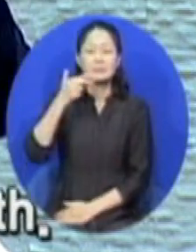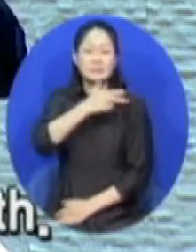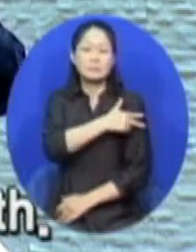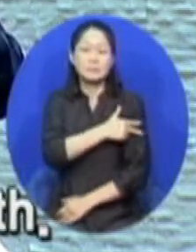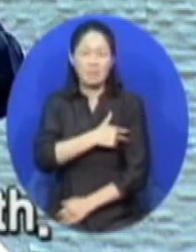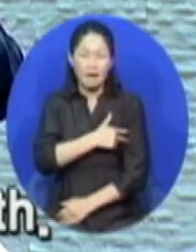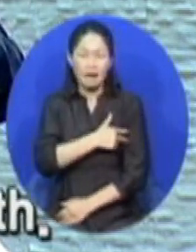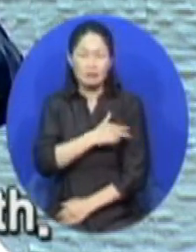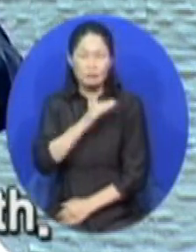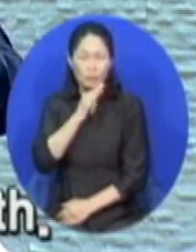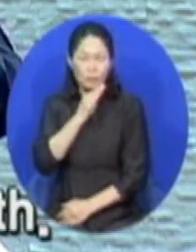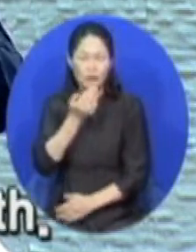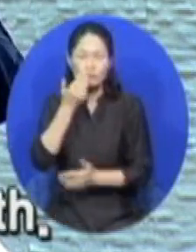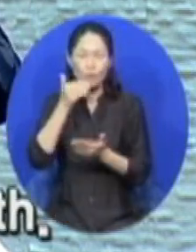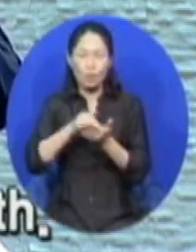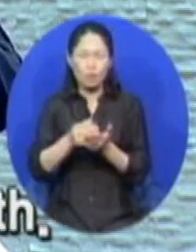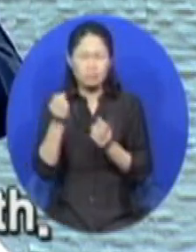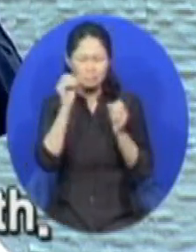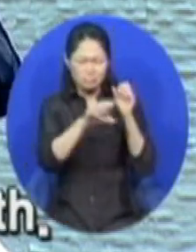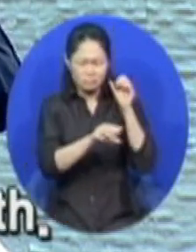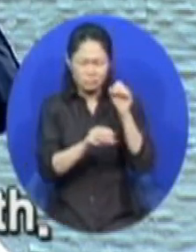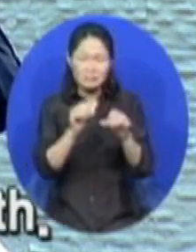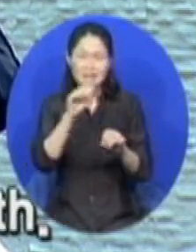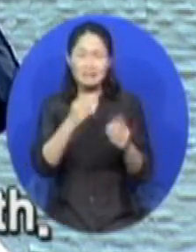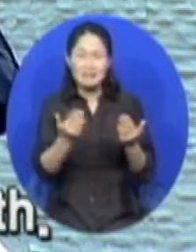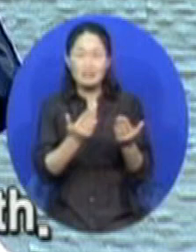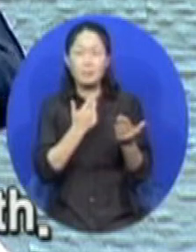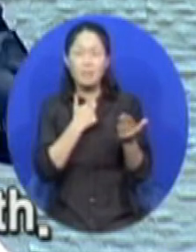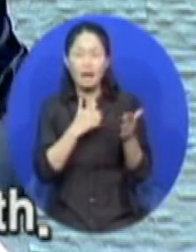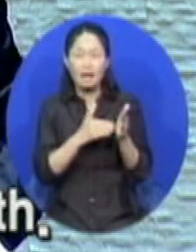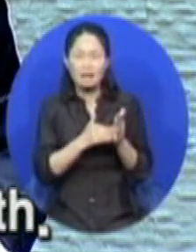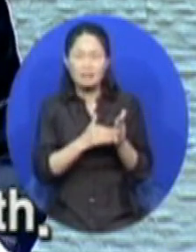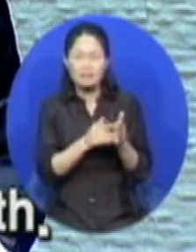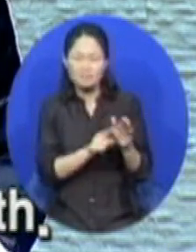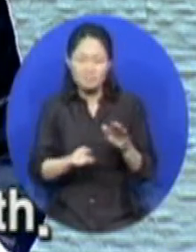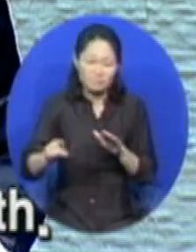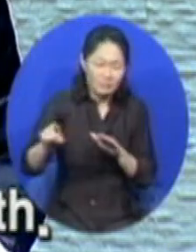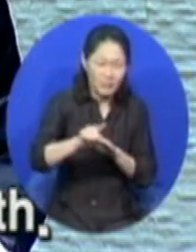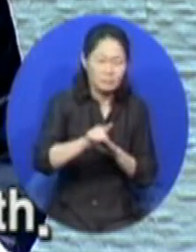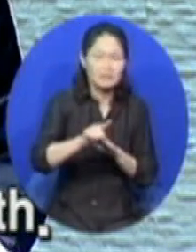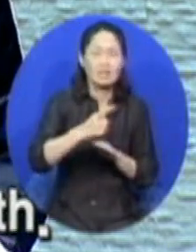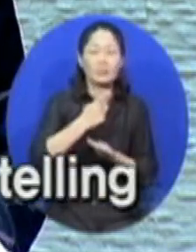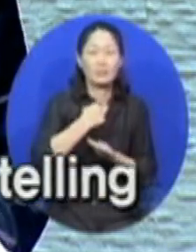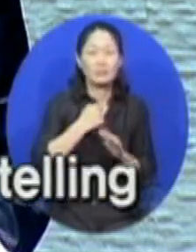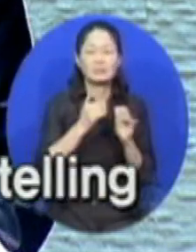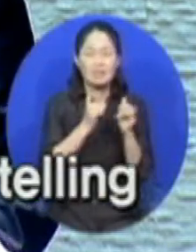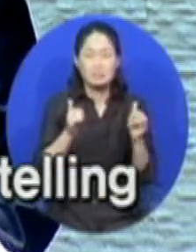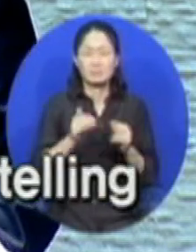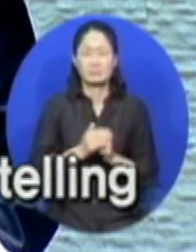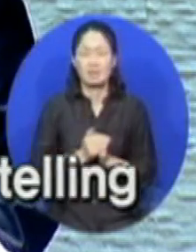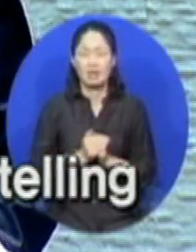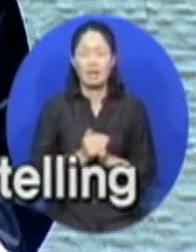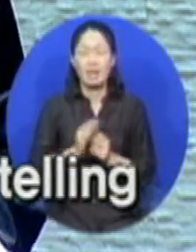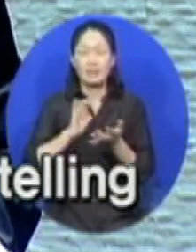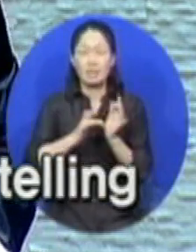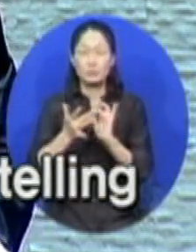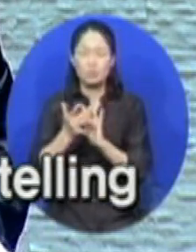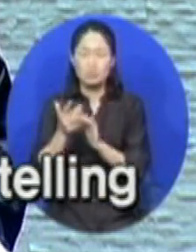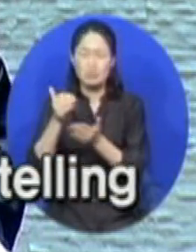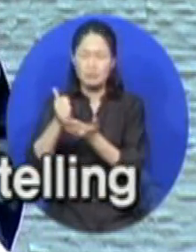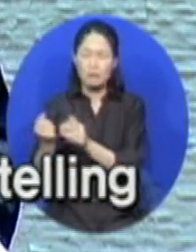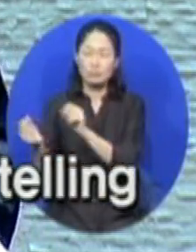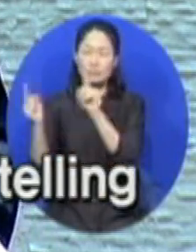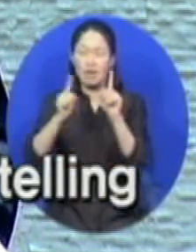올해 쳐서 죽였던 그 일에 주동자 고 장 분이었습니다 예수님의 부활을 전하던